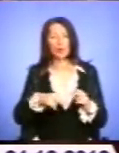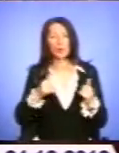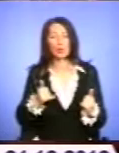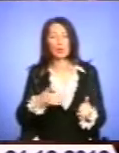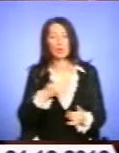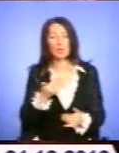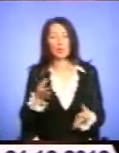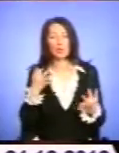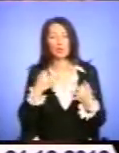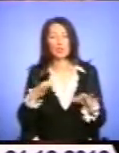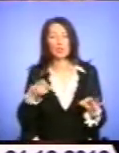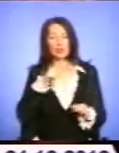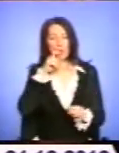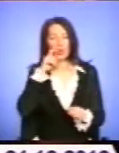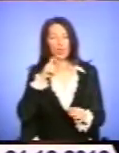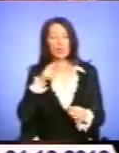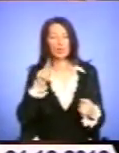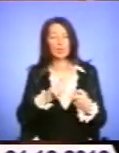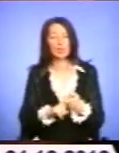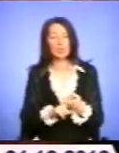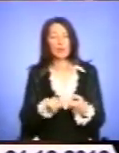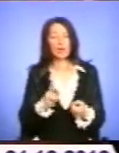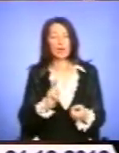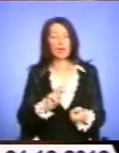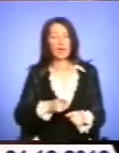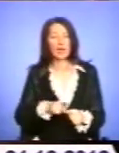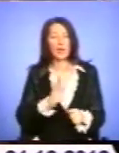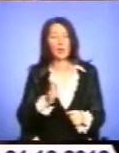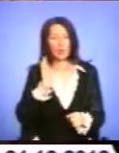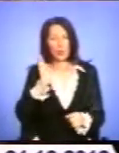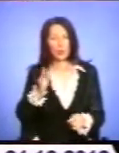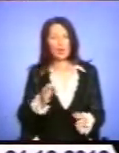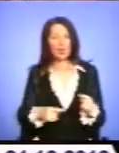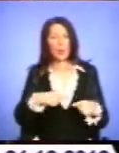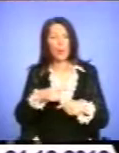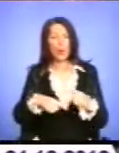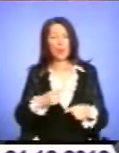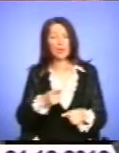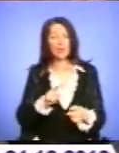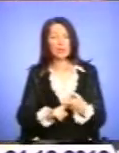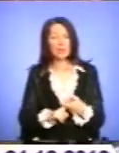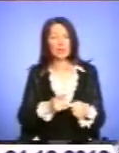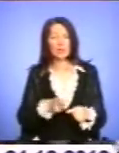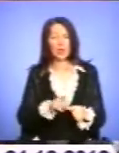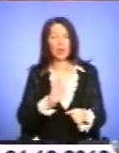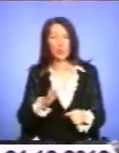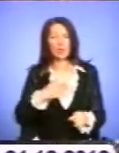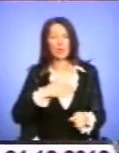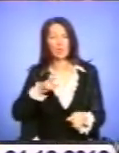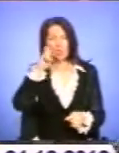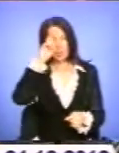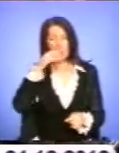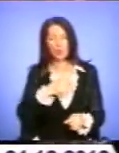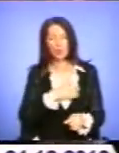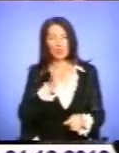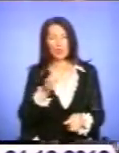нашу незалежну Україну. І залежить від того, яке буде майбутнє покоління, залежить, якою буде наша держава. І я хочу сказати, що сьогодні